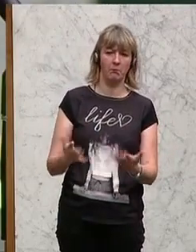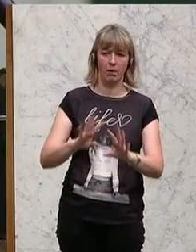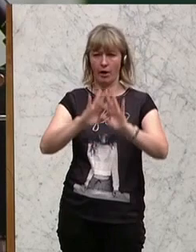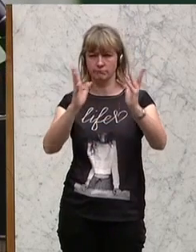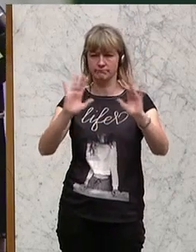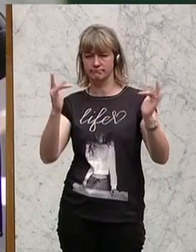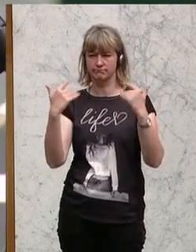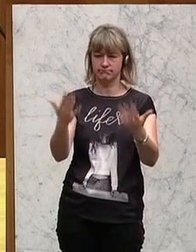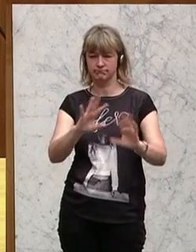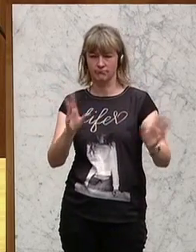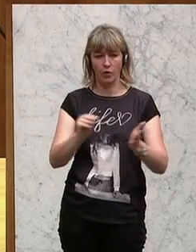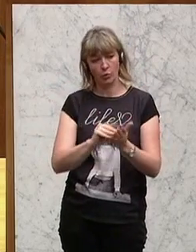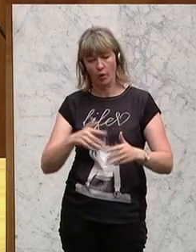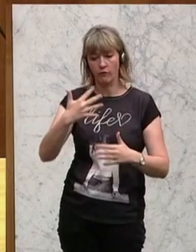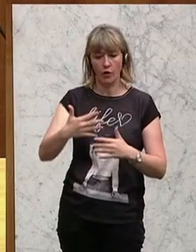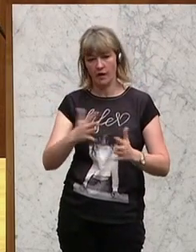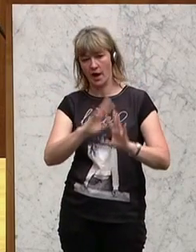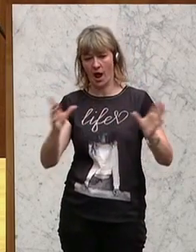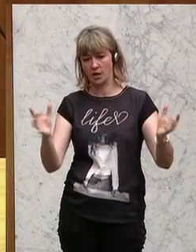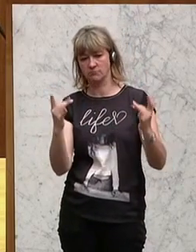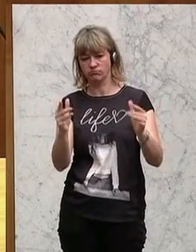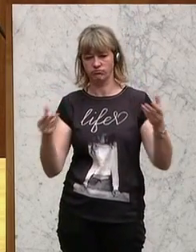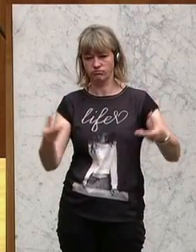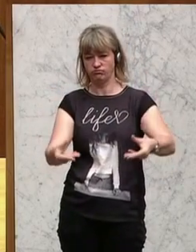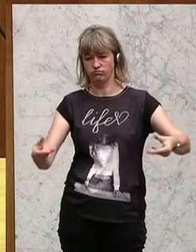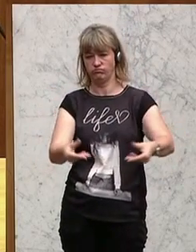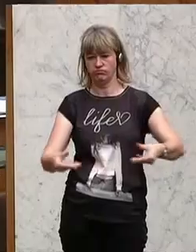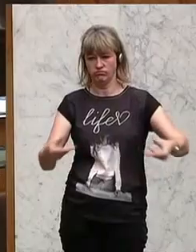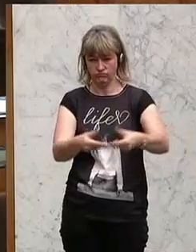Gehege und wahrscheinlich noch Futter für die nächsten 5 Jahre. Ah ja.